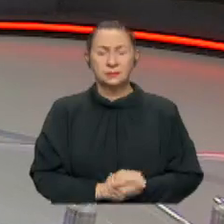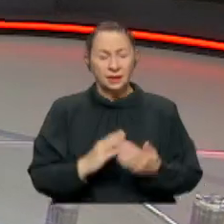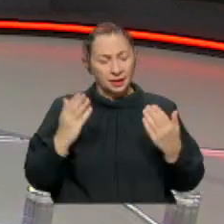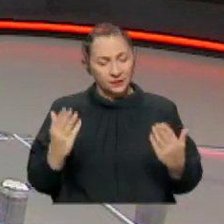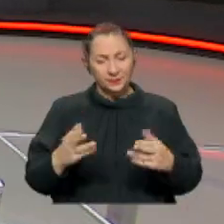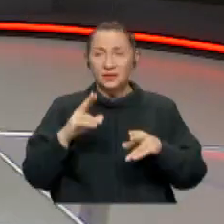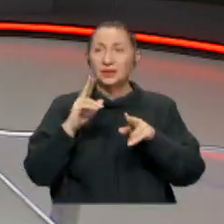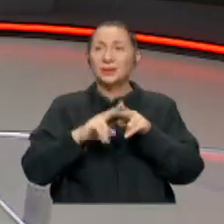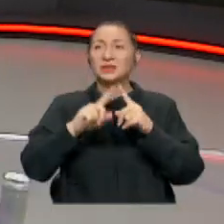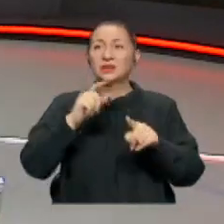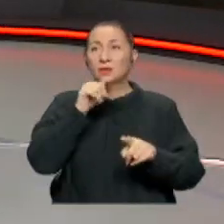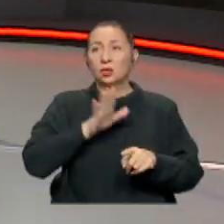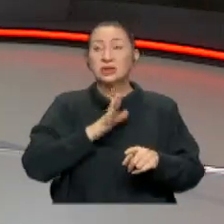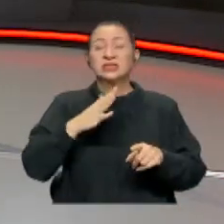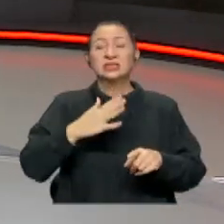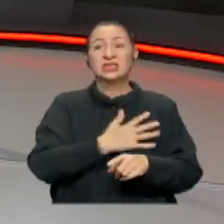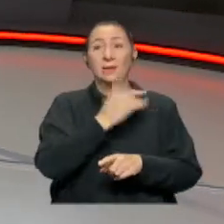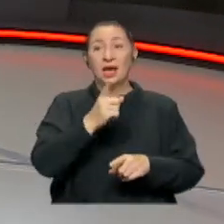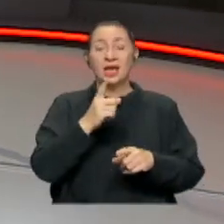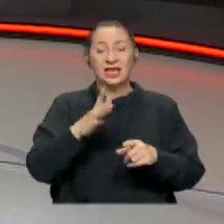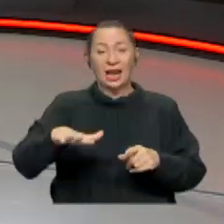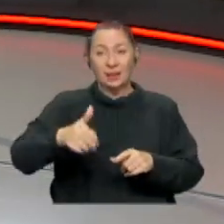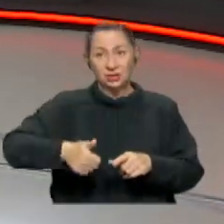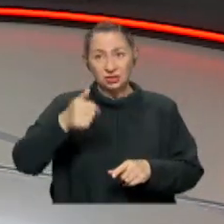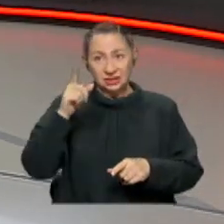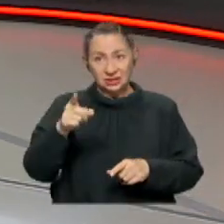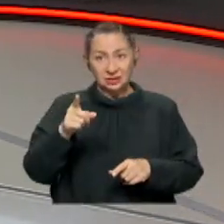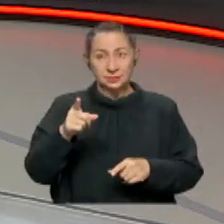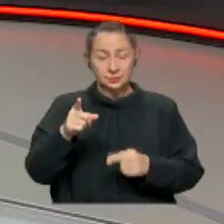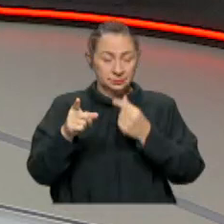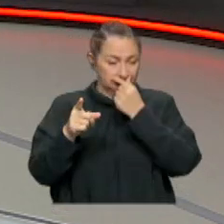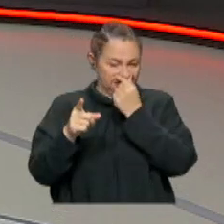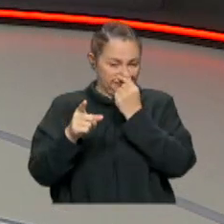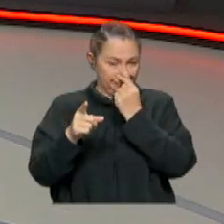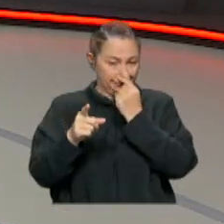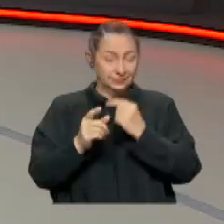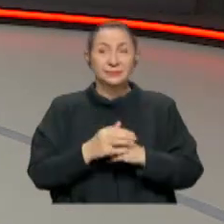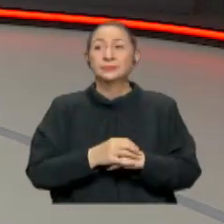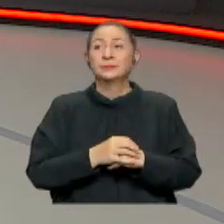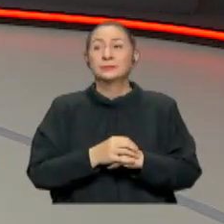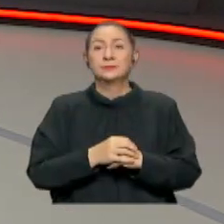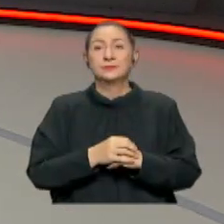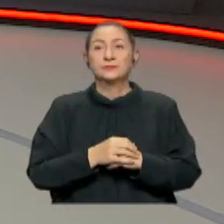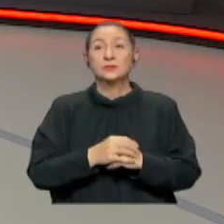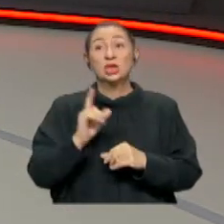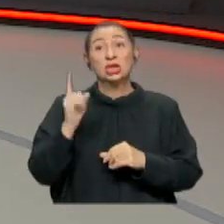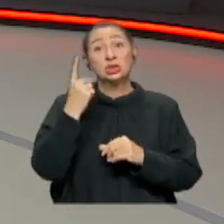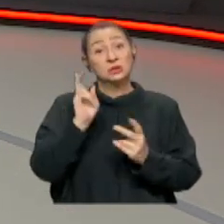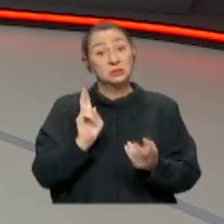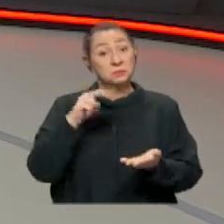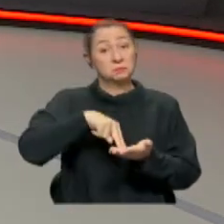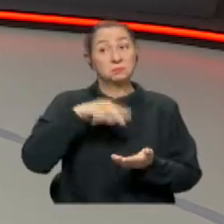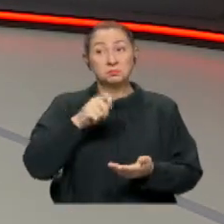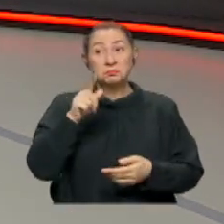Efendim Kemal Kılıçdaroğlu Cumhuriyet Halk Partisi genel başkanı bir ilginç bir çıkış